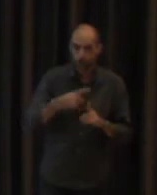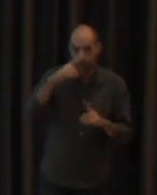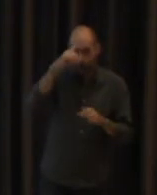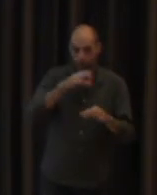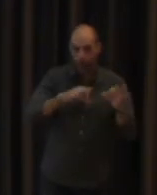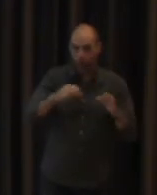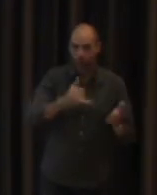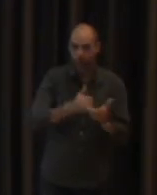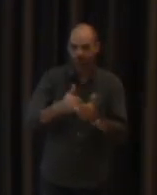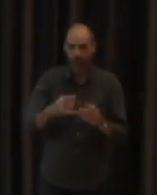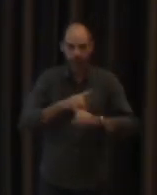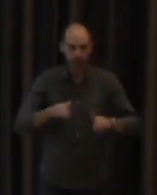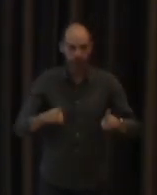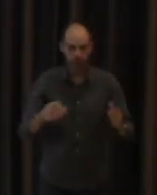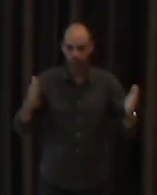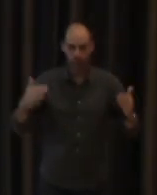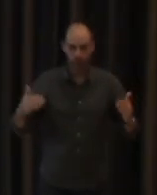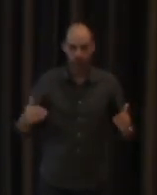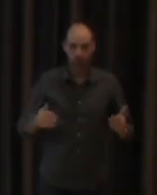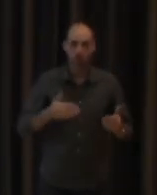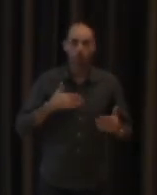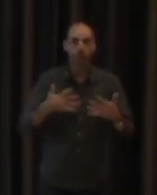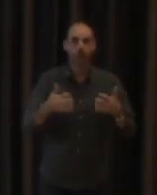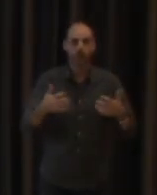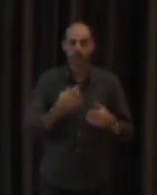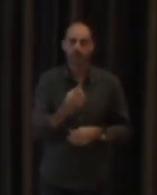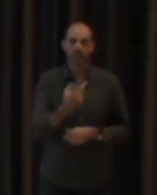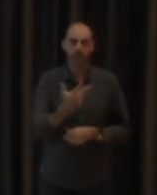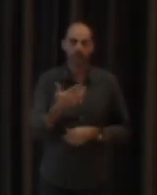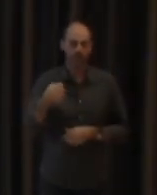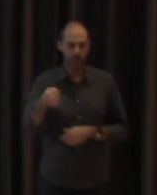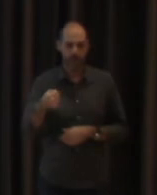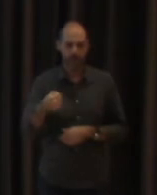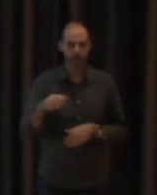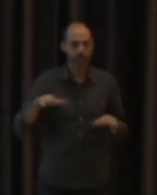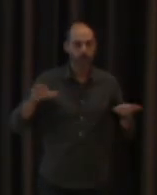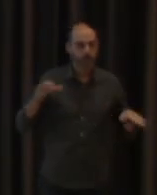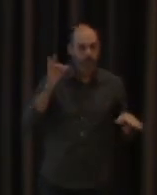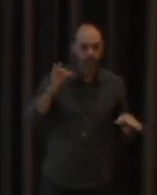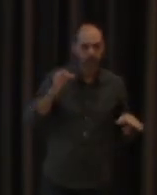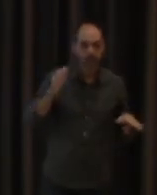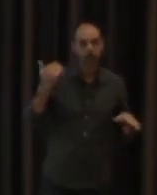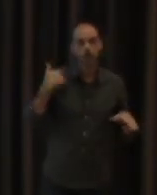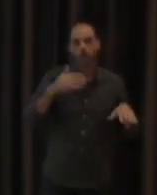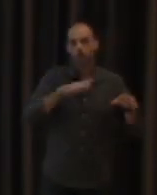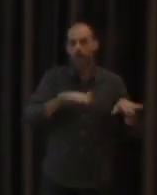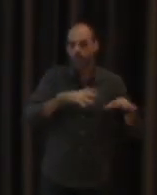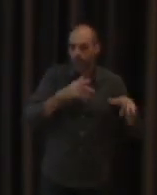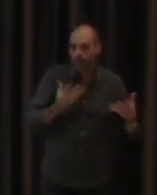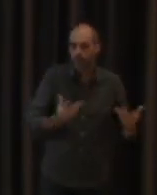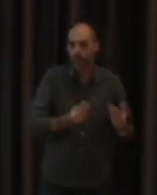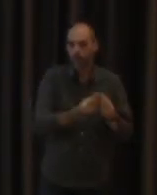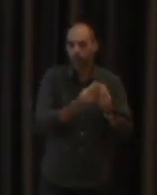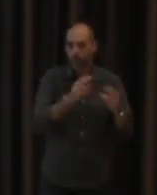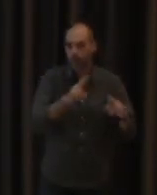feble. És a dir, podem tenir frases com la de 13A. L'Angelina va lligar, es va ajuntar, es va